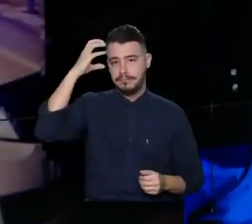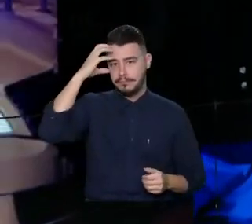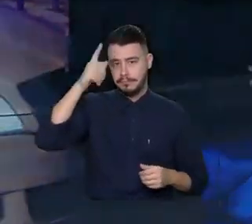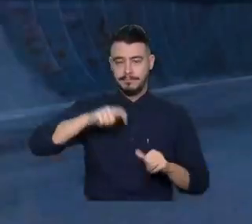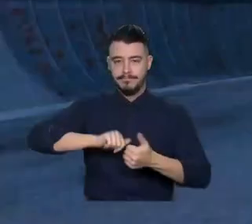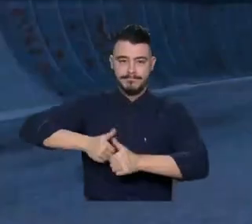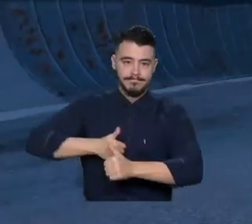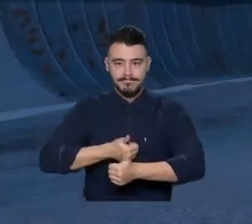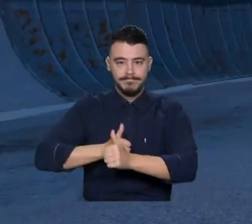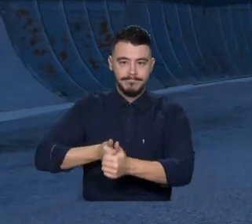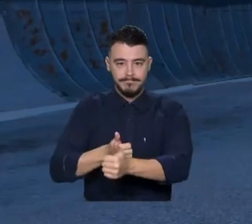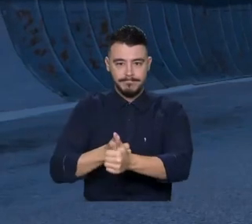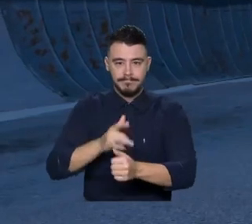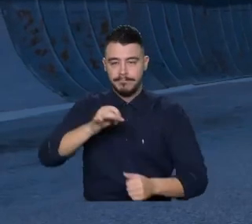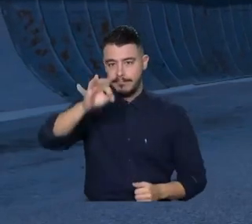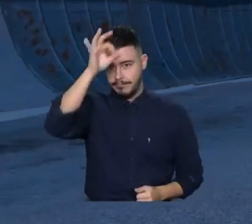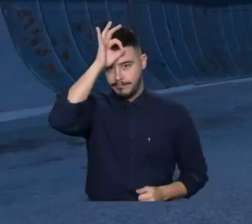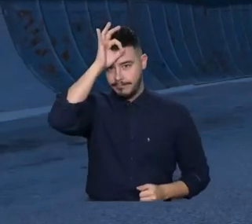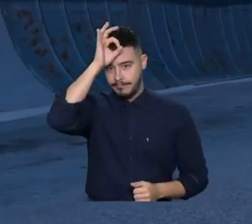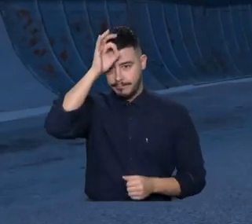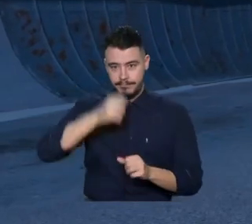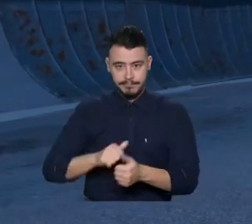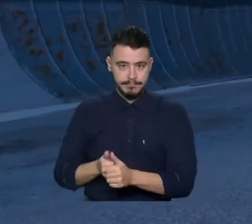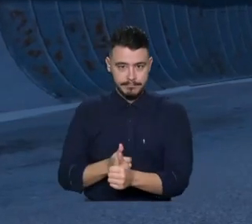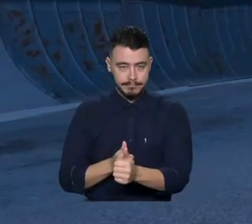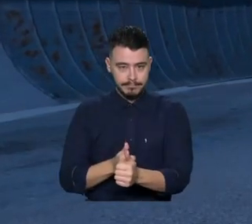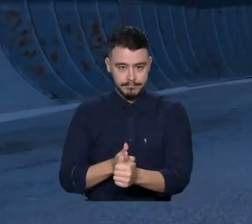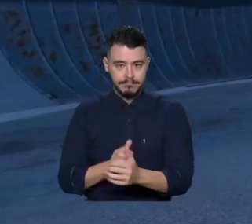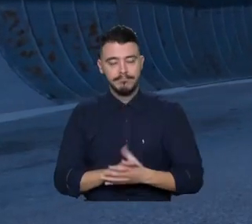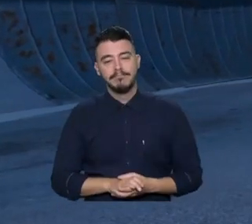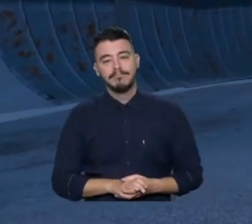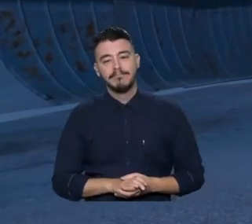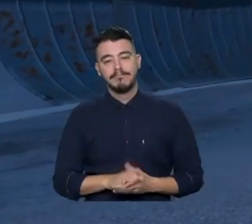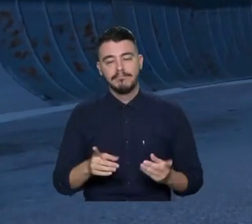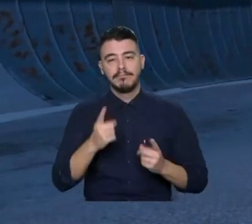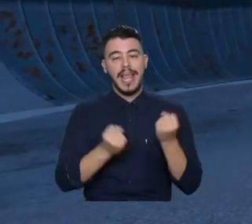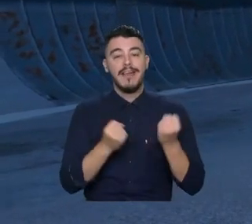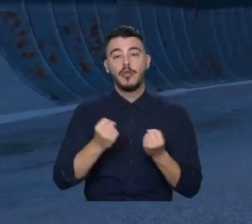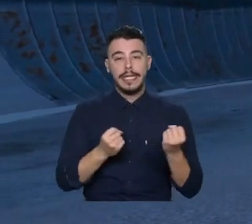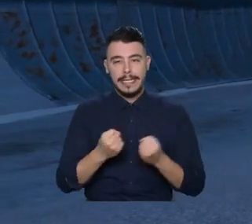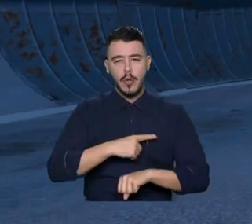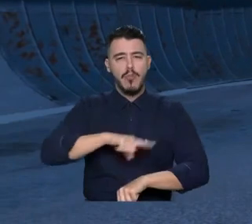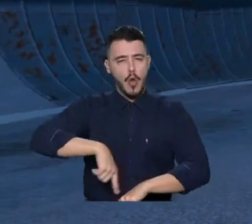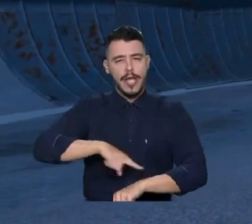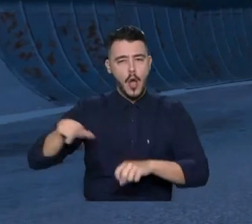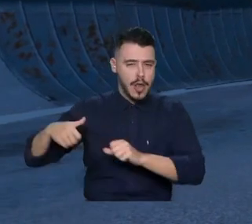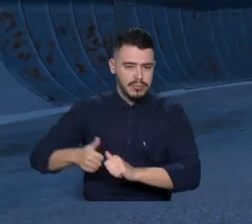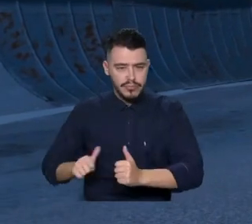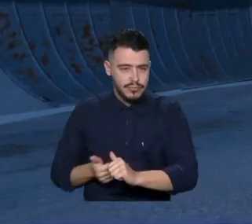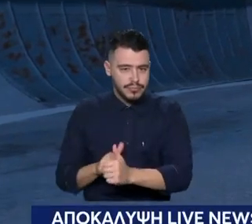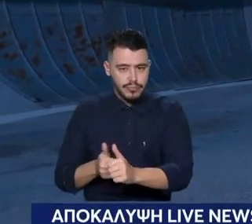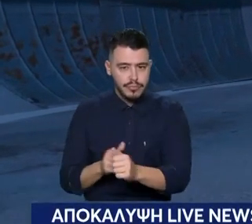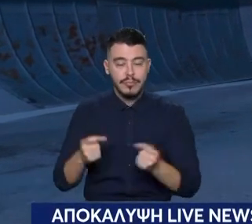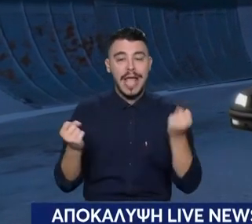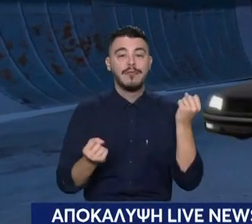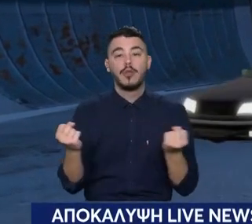πολλά, από αστυνομικούς για ένα μεγάλο χρονικό διάστημα ενός αυτοκινήτου. Ενός αυτοκινήτου που επέβαιναν